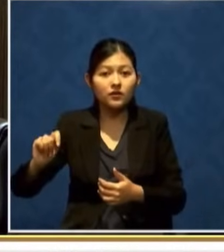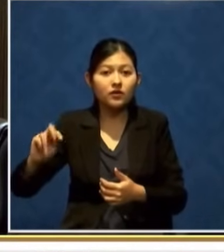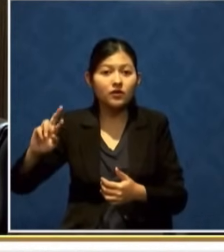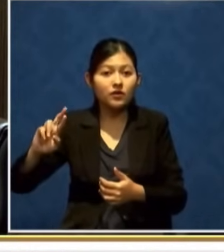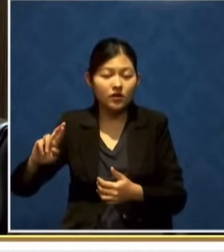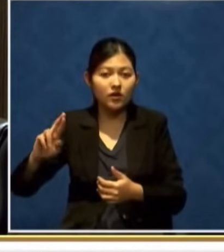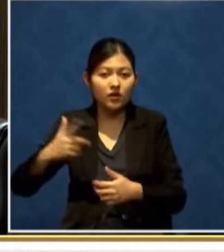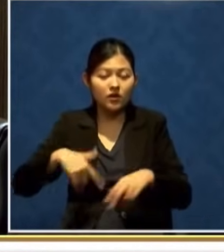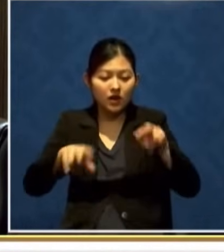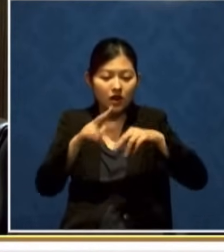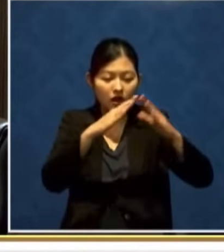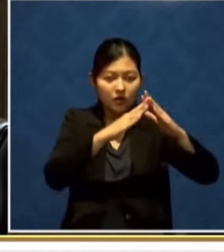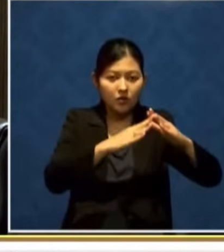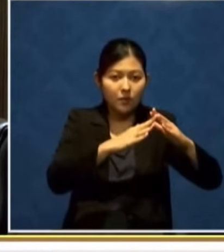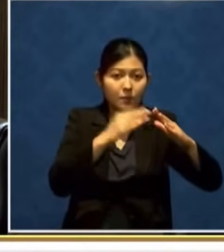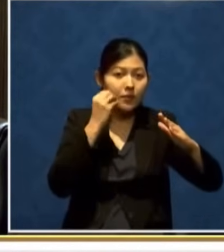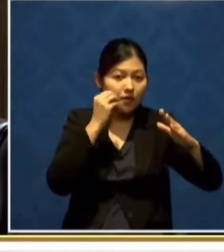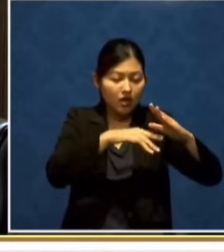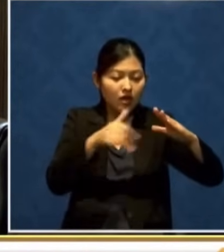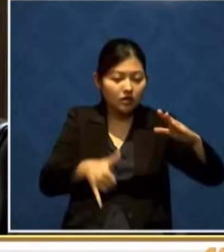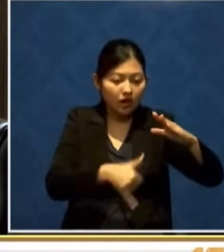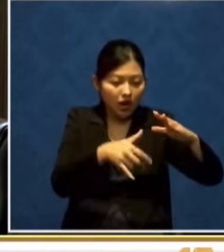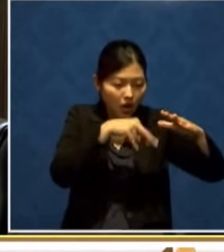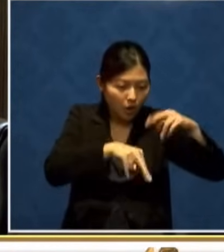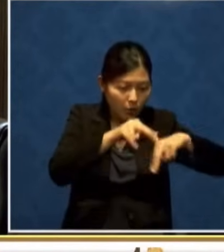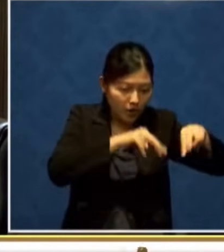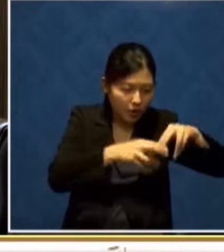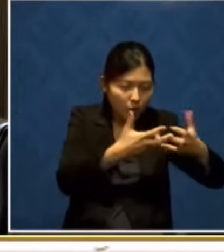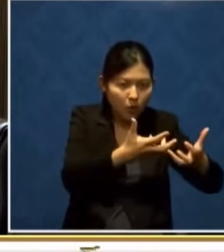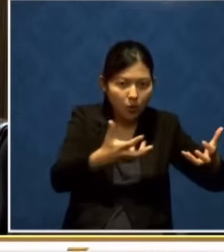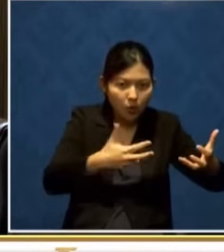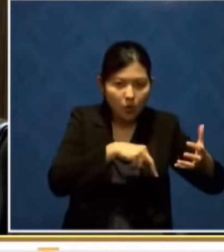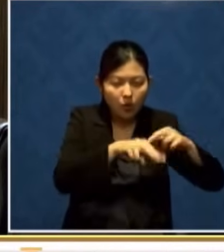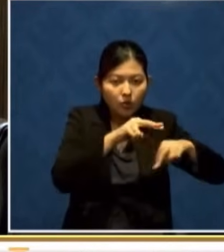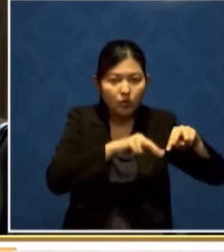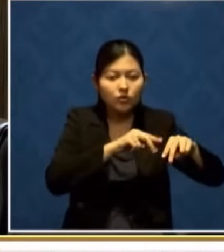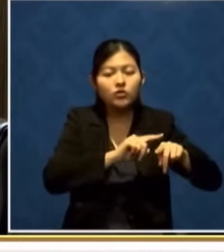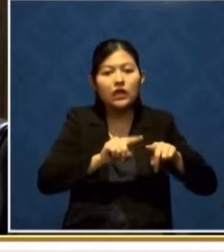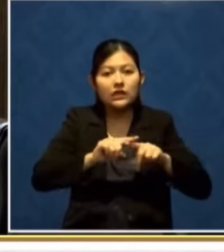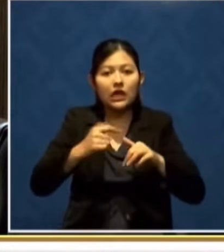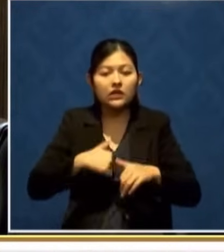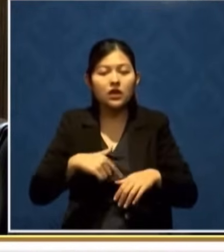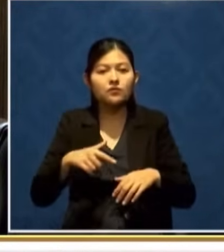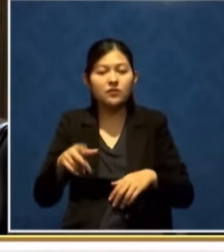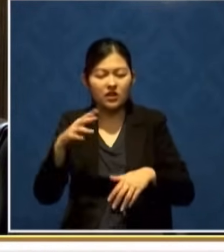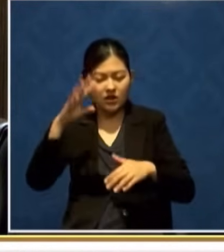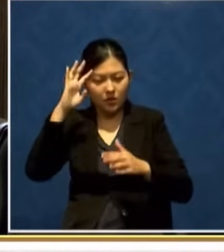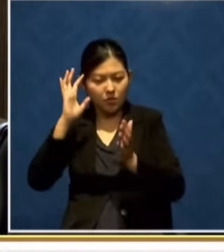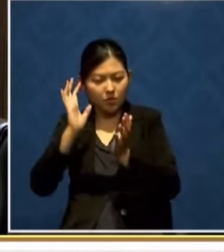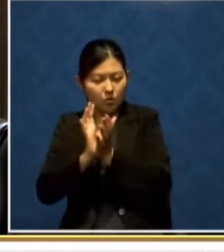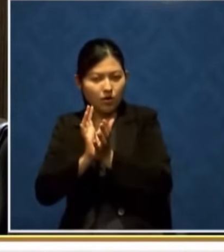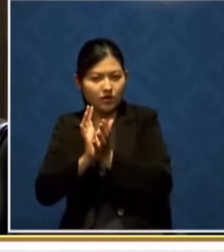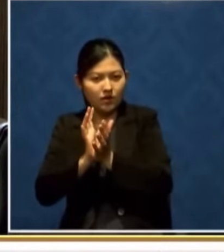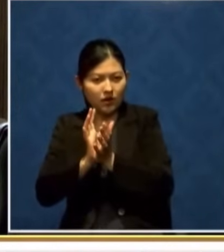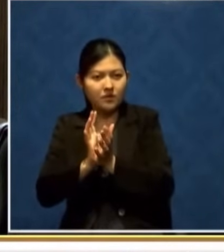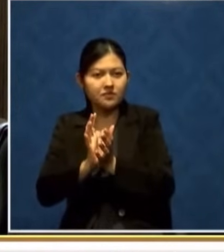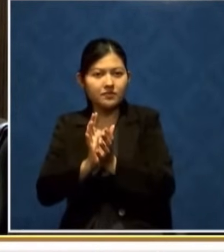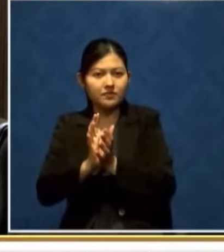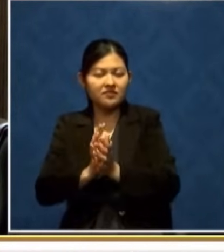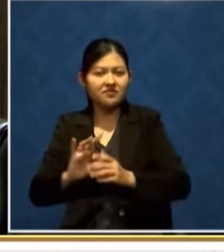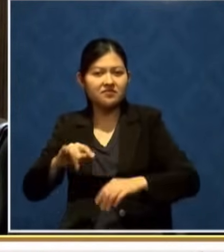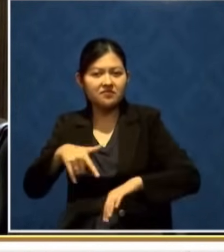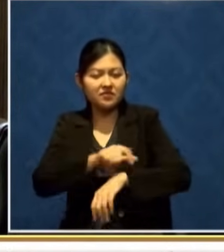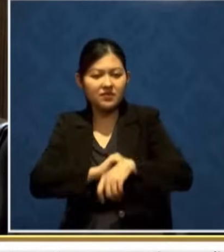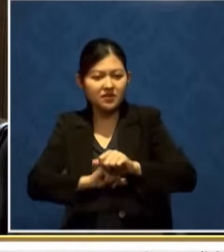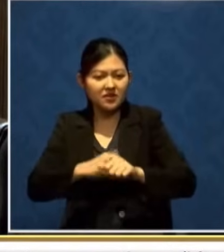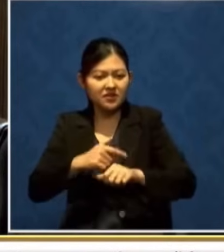บุคคลบ้านพักรองผบตรซึ่งความเห็นจากอดีตตำรวจหลายนายนะครับว่าเป็นการกระทำที่เกิน